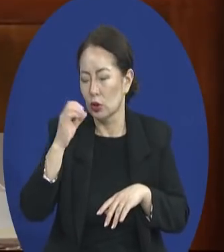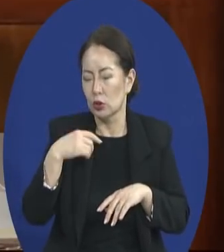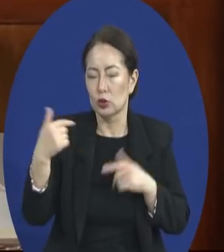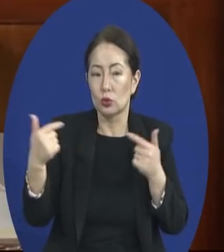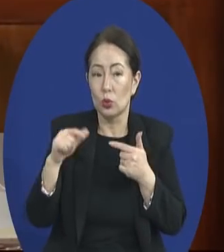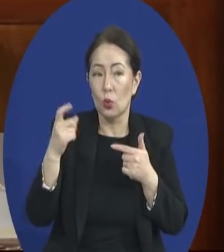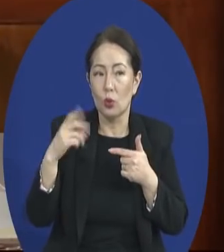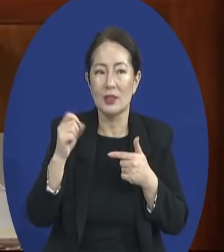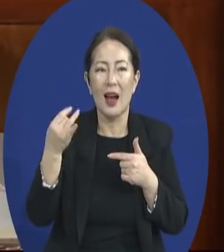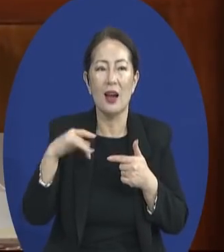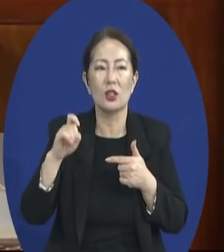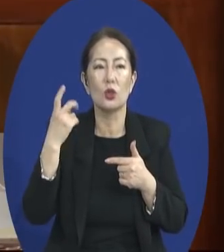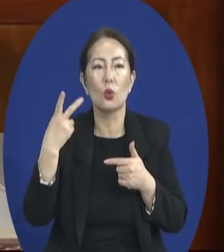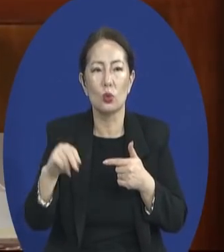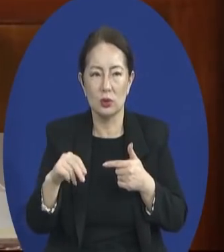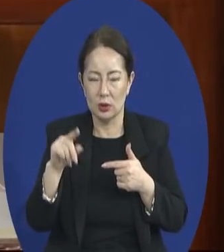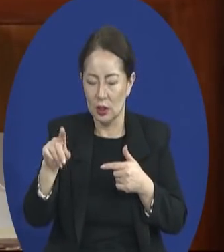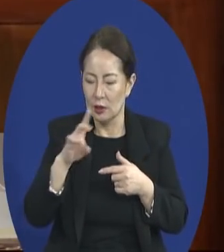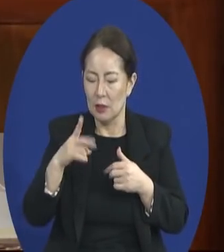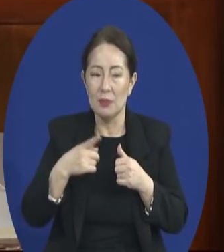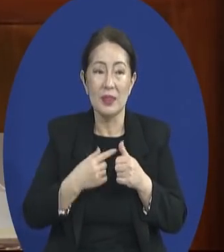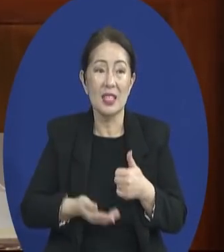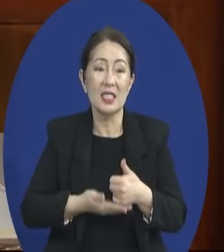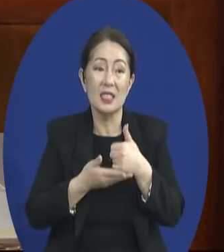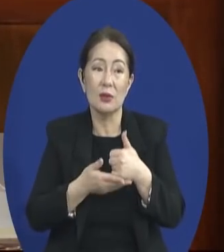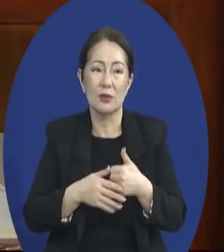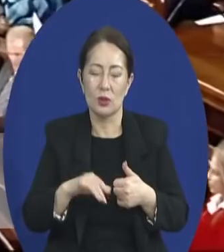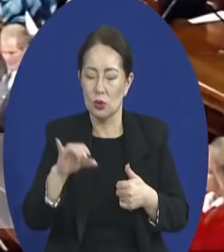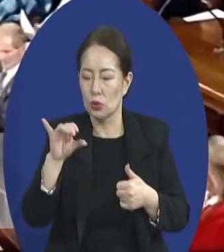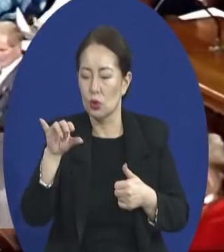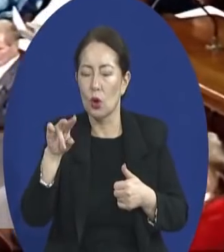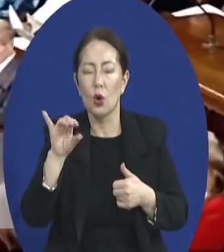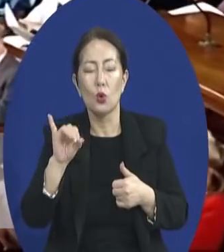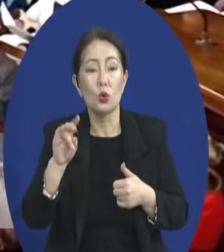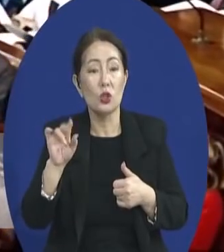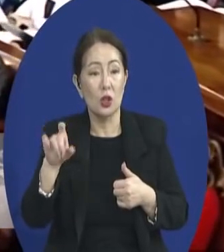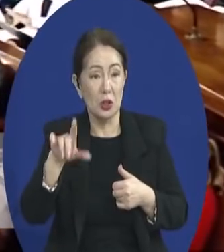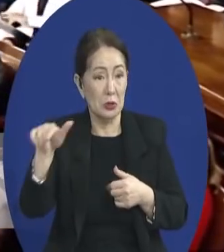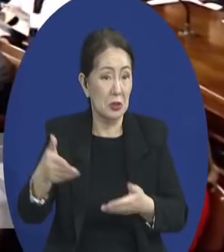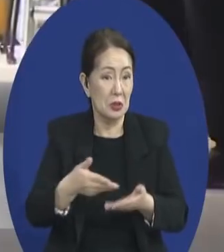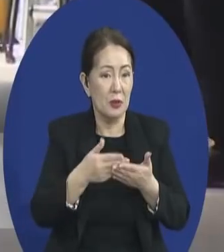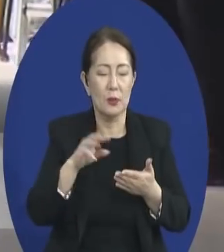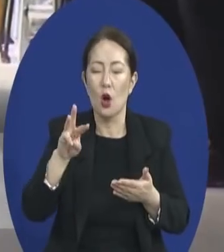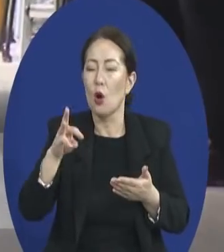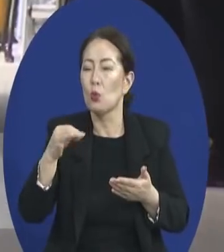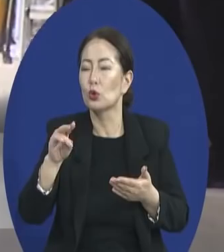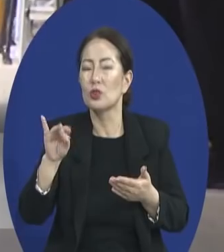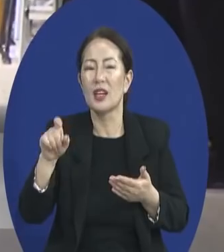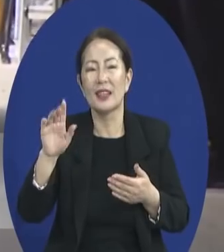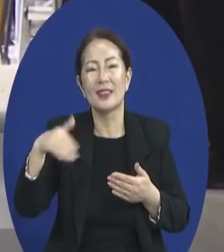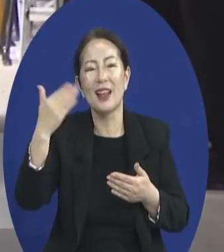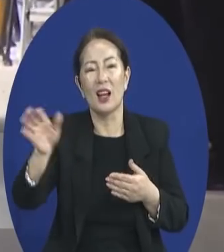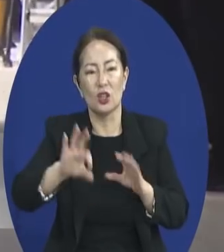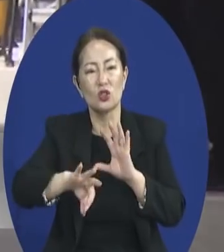хүчин болсон ардын хүчний консерватив намаас нэр дэвшигч Юн Сук Ёл болон түүний дэмжигчид Мун Жэ-инийг эх сонгуулийн PR-ыг хийж байна